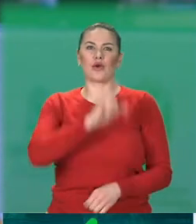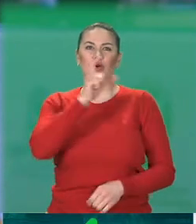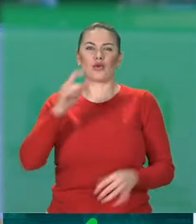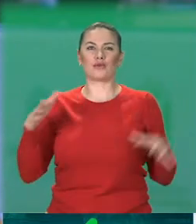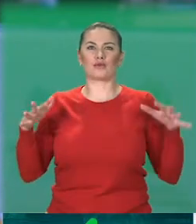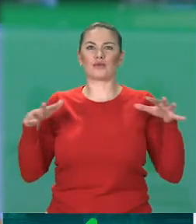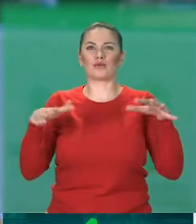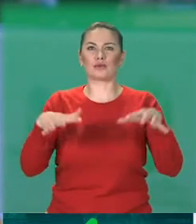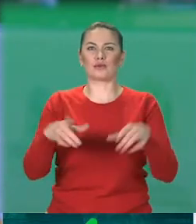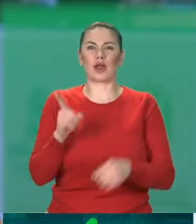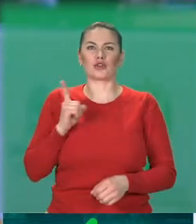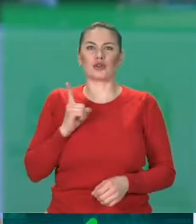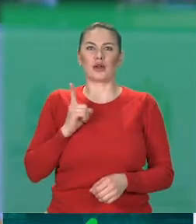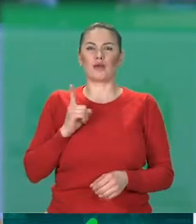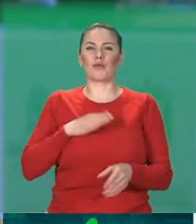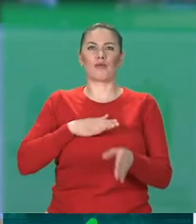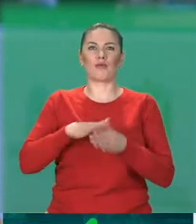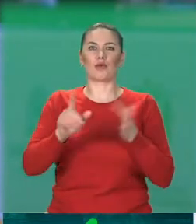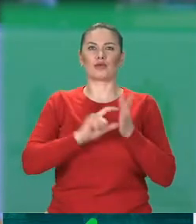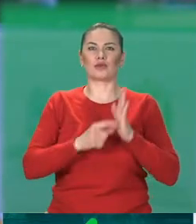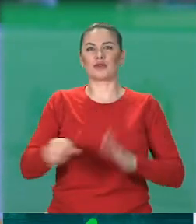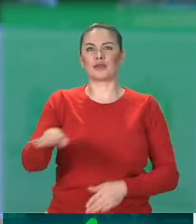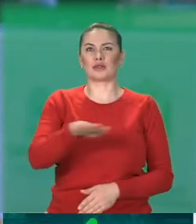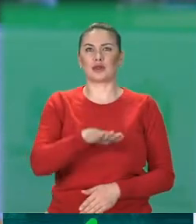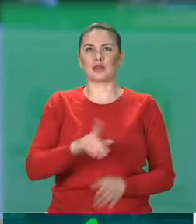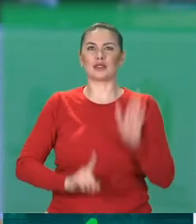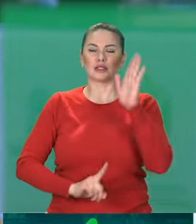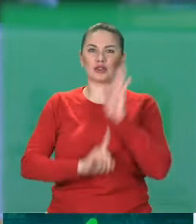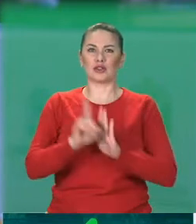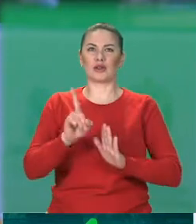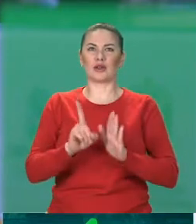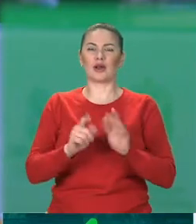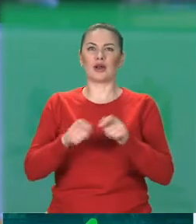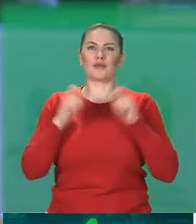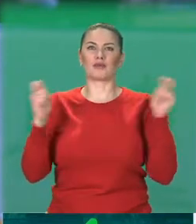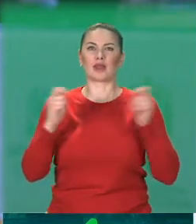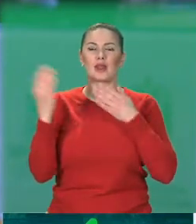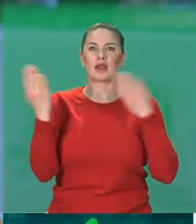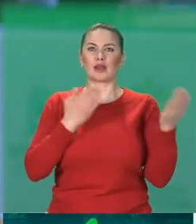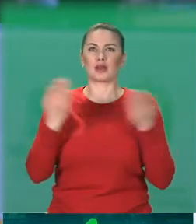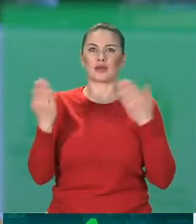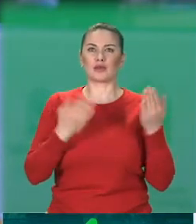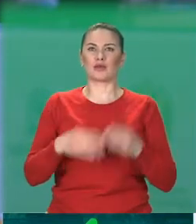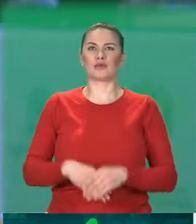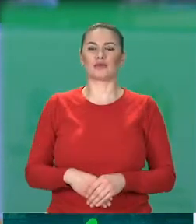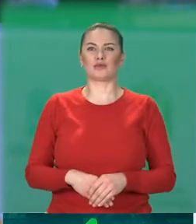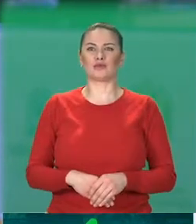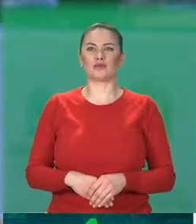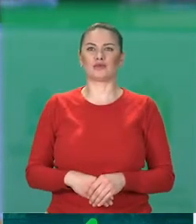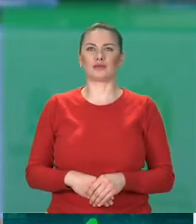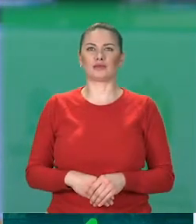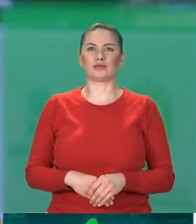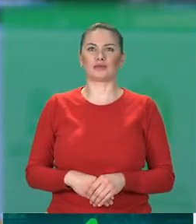уже заходят, ожидается полный зал. И практически сразу в начале начнется кино. Специально для шоу-открытия организаторы